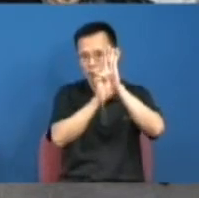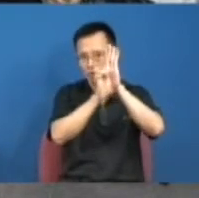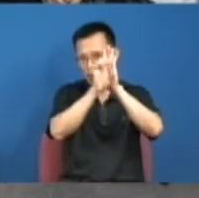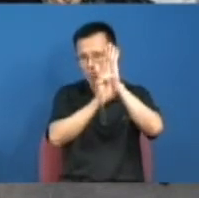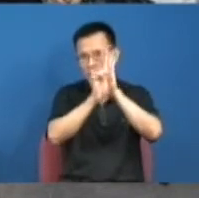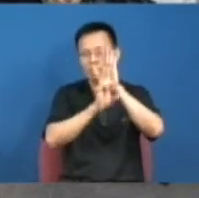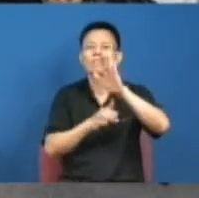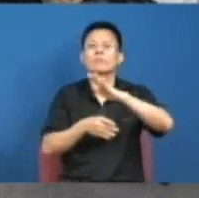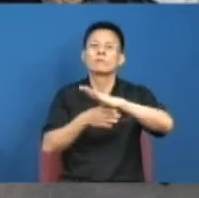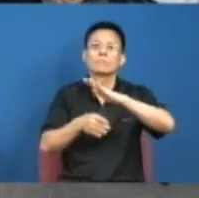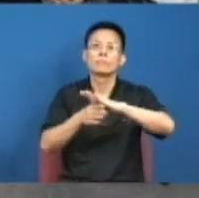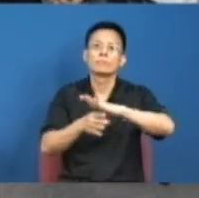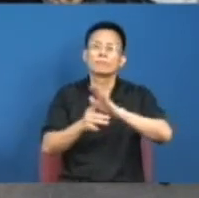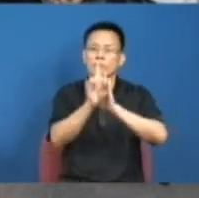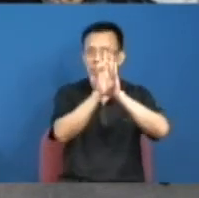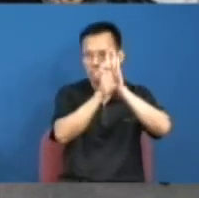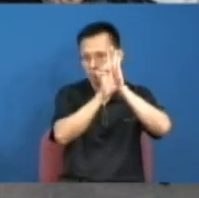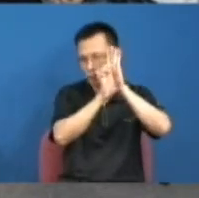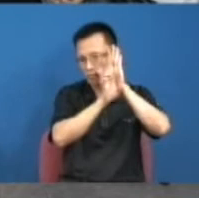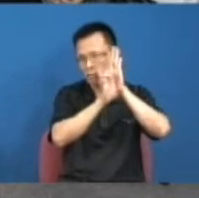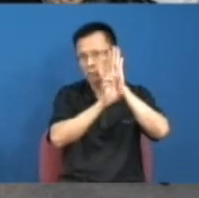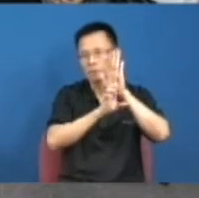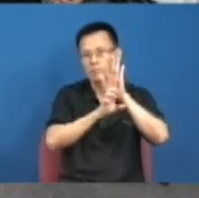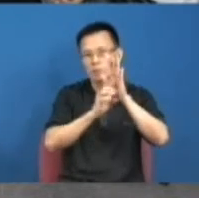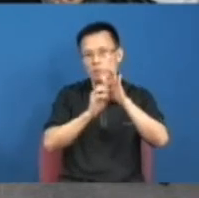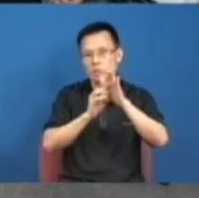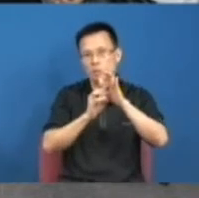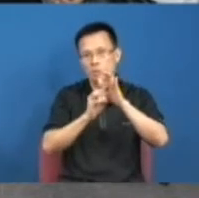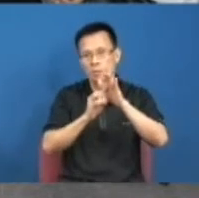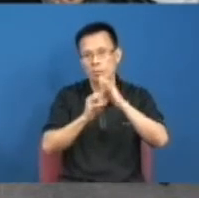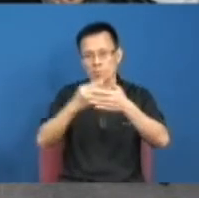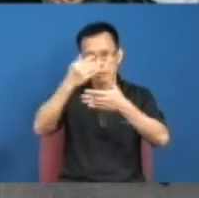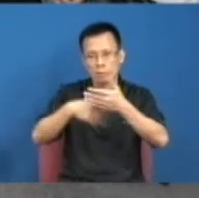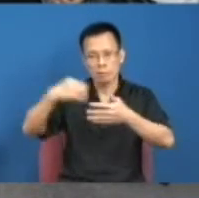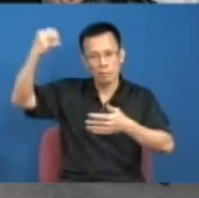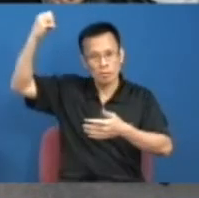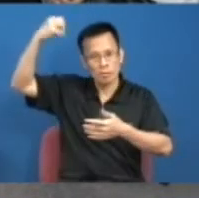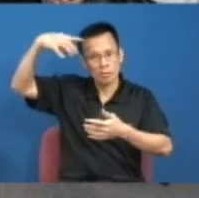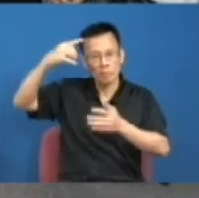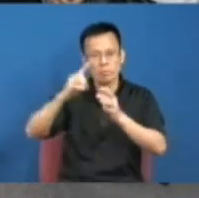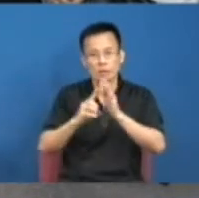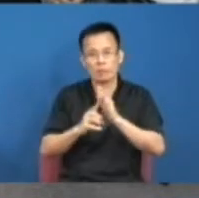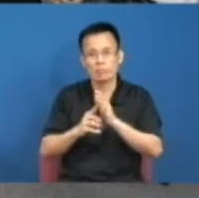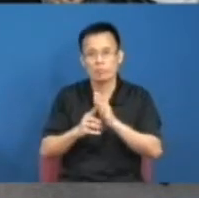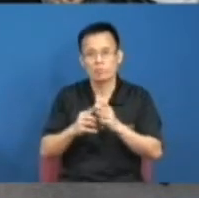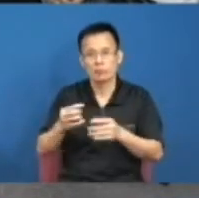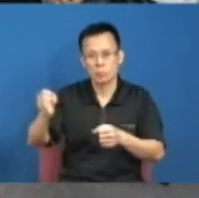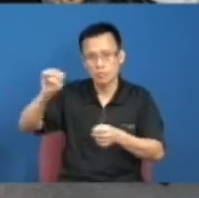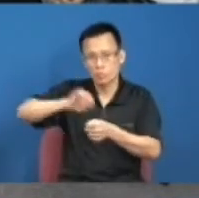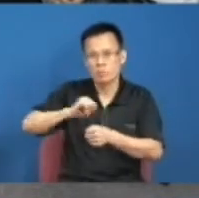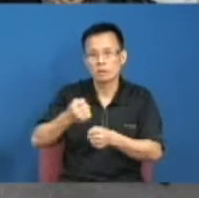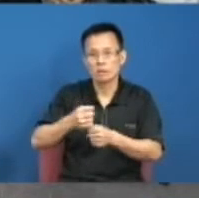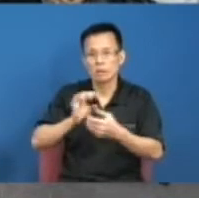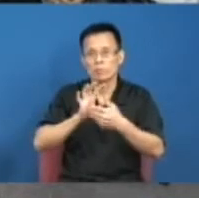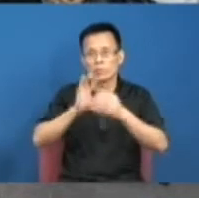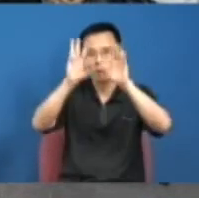單位可以減低即係受陽光嘅折射直接影響到間屋嘅温度啦。而且加埋即係防雨水嘅